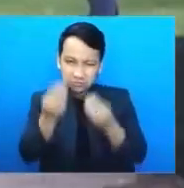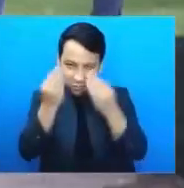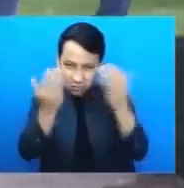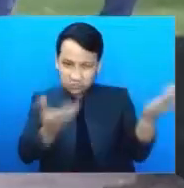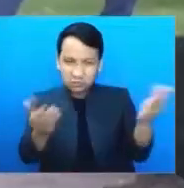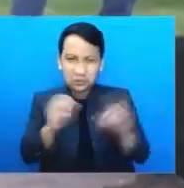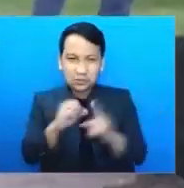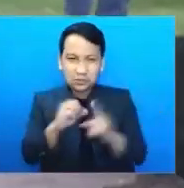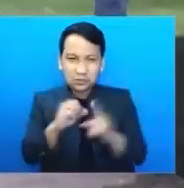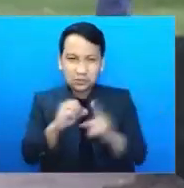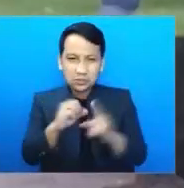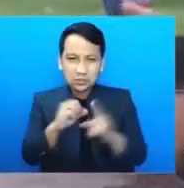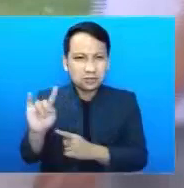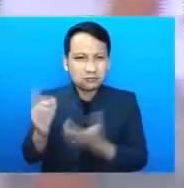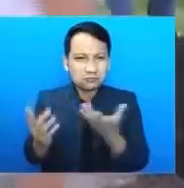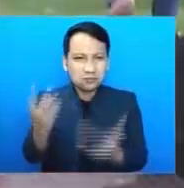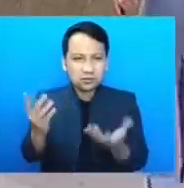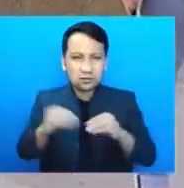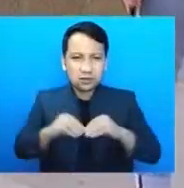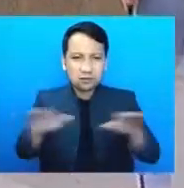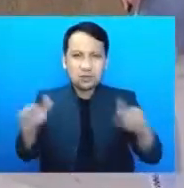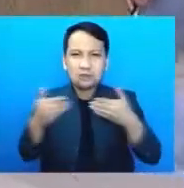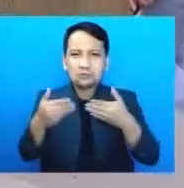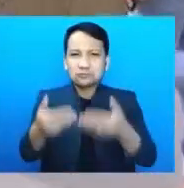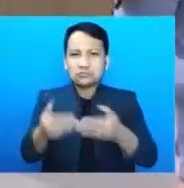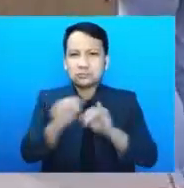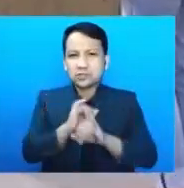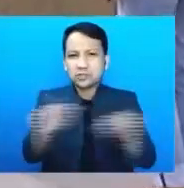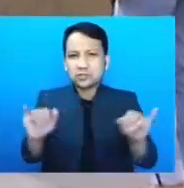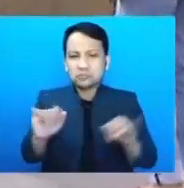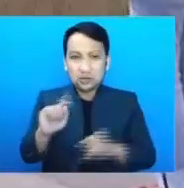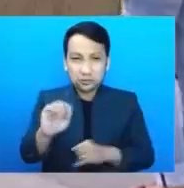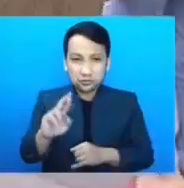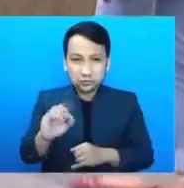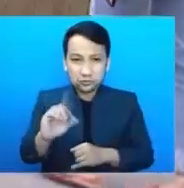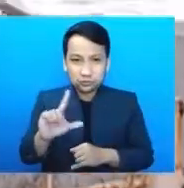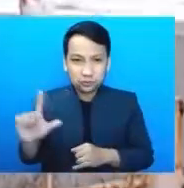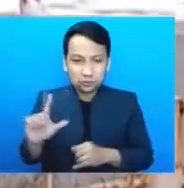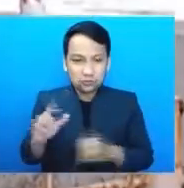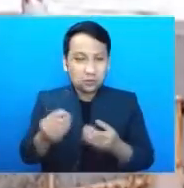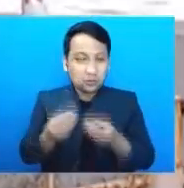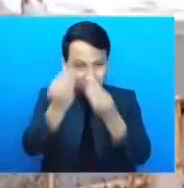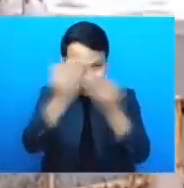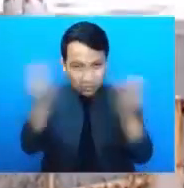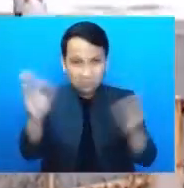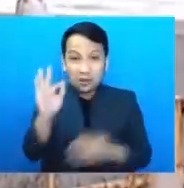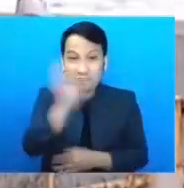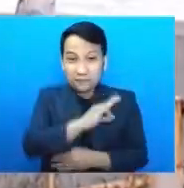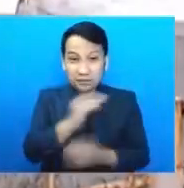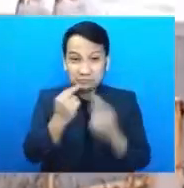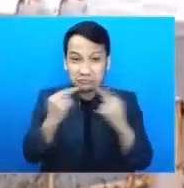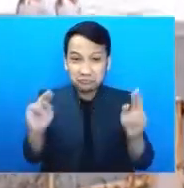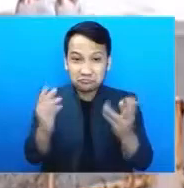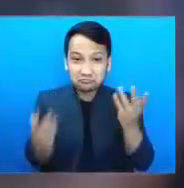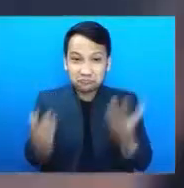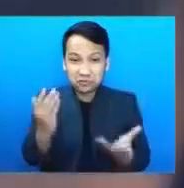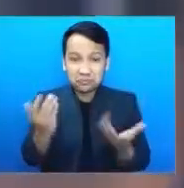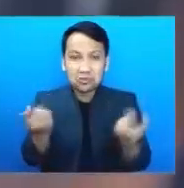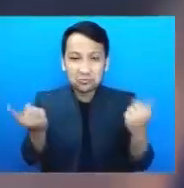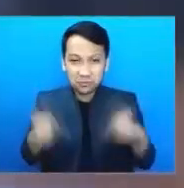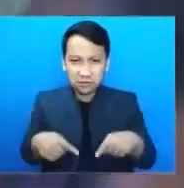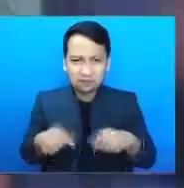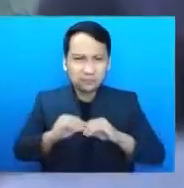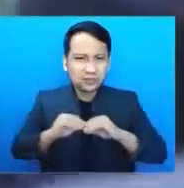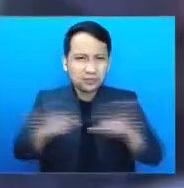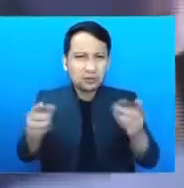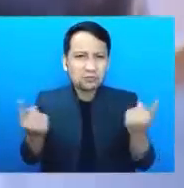media, magpapatuloy lang ang mga troll sa pagtatanim ng misinformation na posibleng magkaroon ng malaking impact